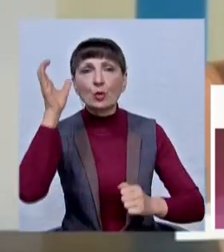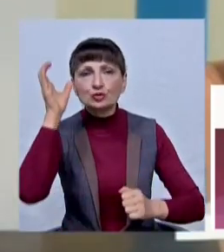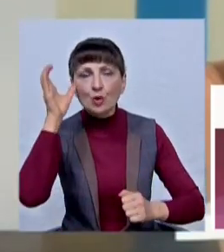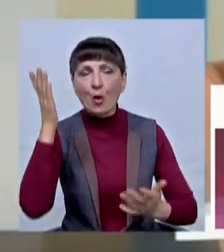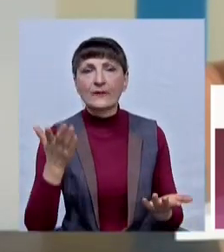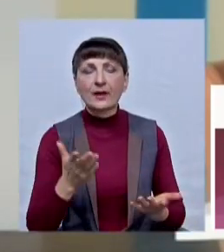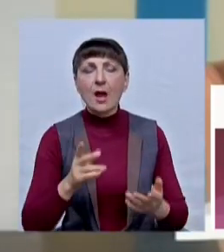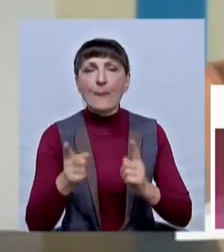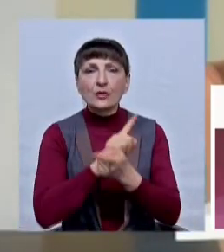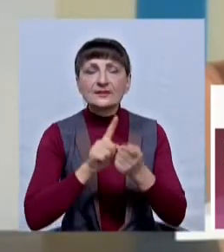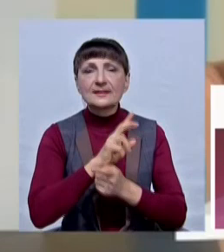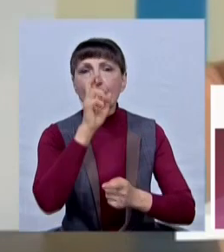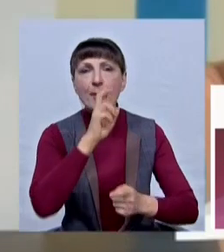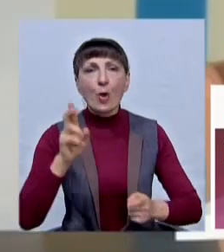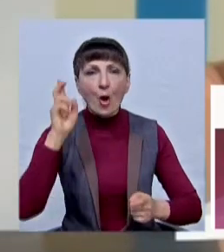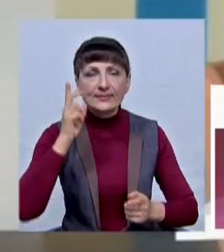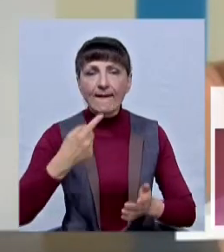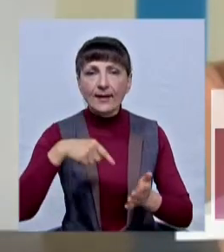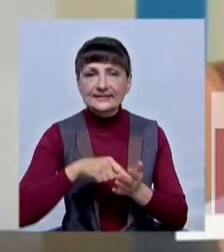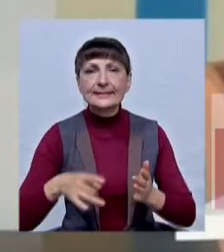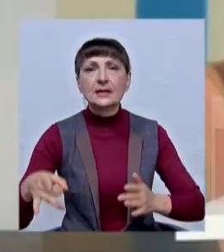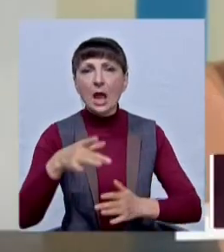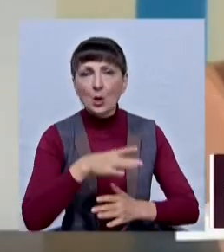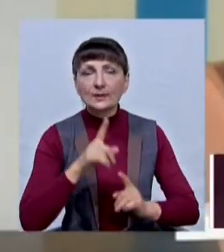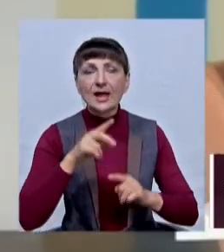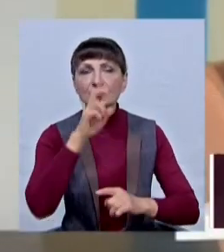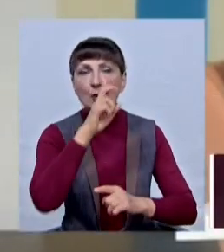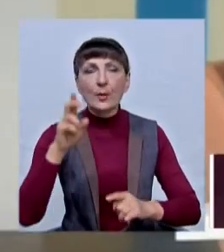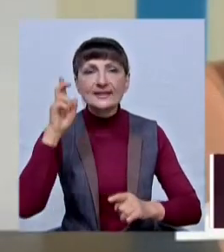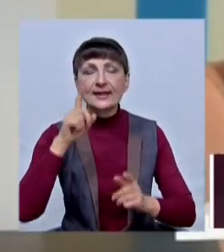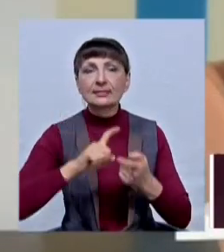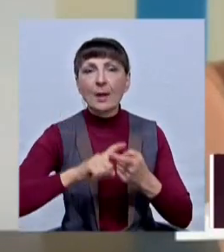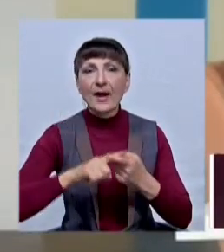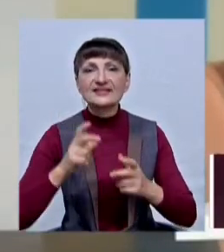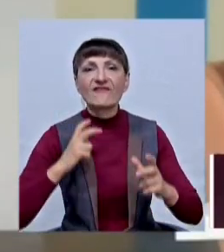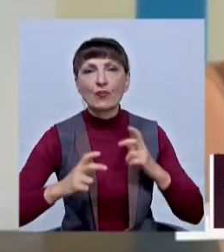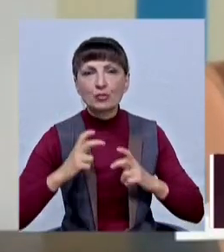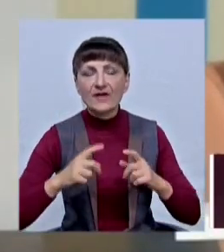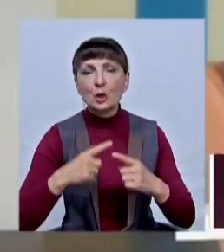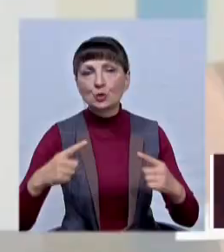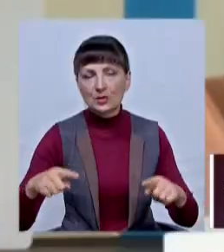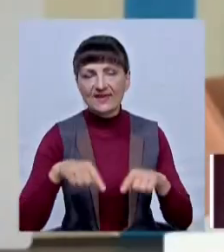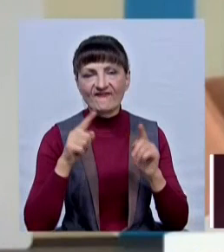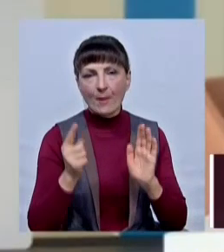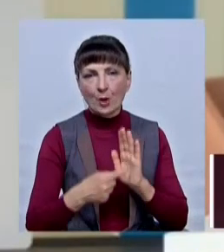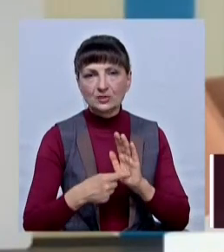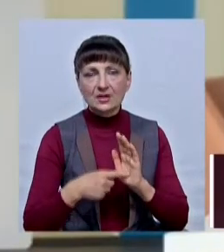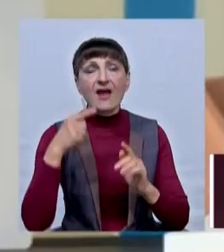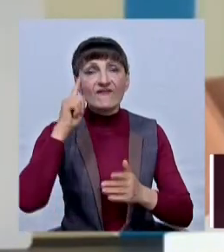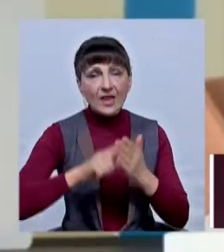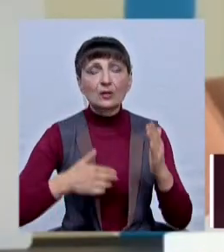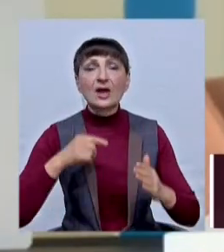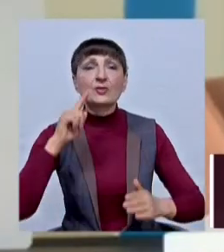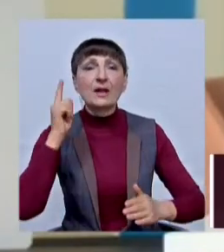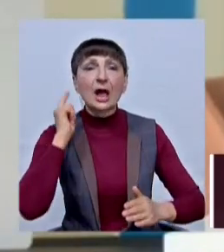цифровизации, модернизации библиотек городских, районных, а также библиотек на базе вузов и другие вопросы. Верю, что наши